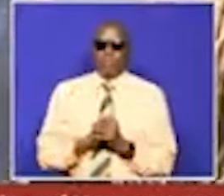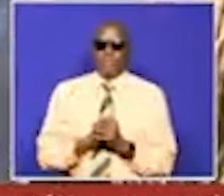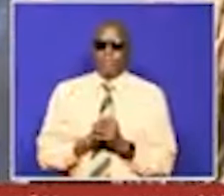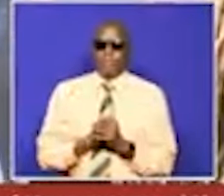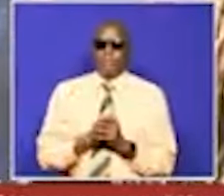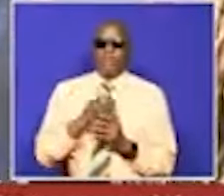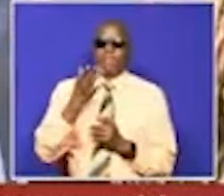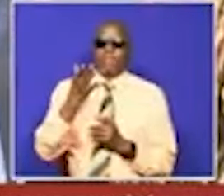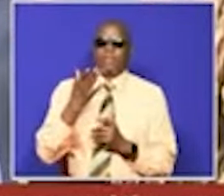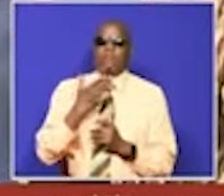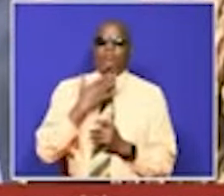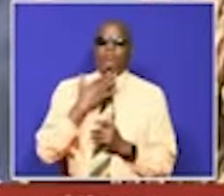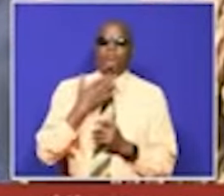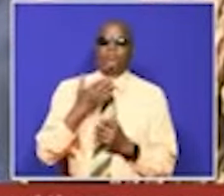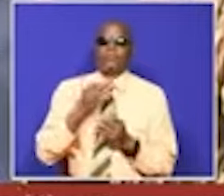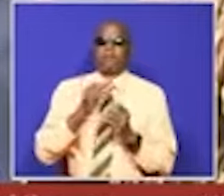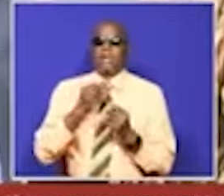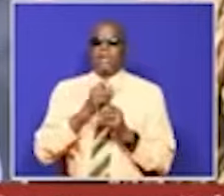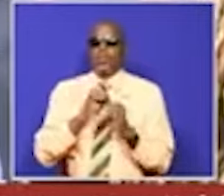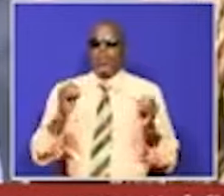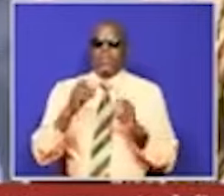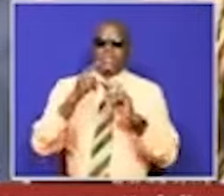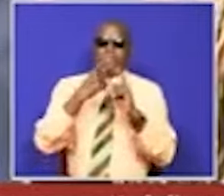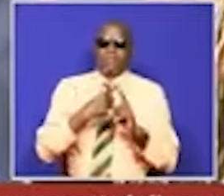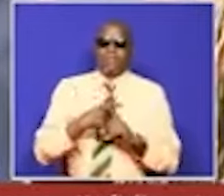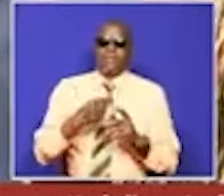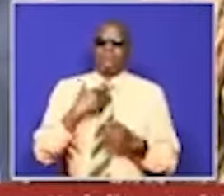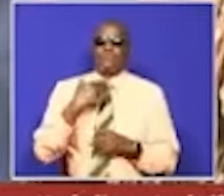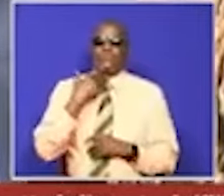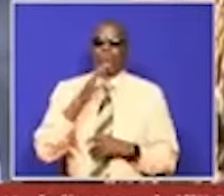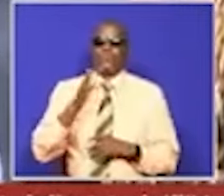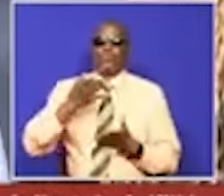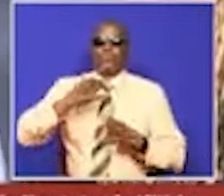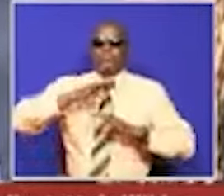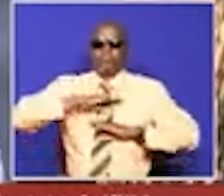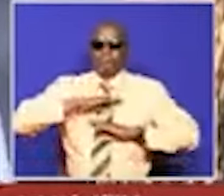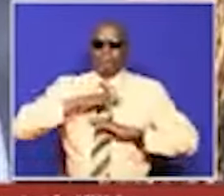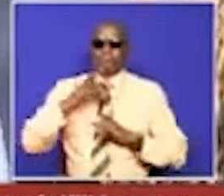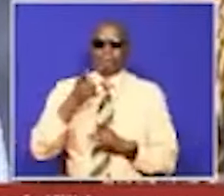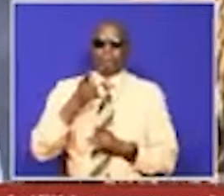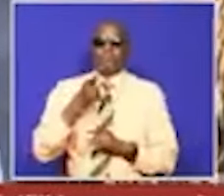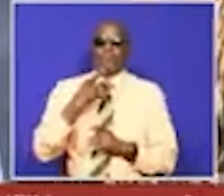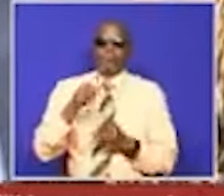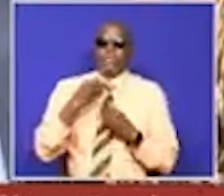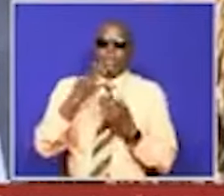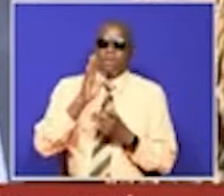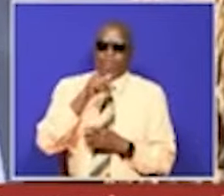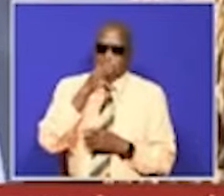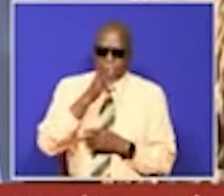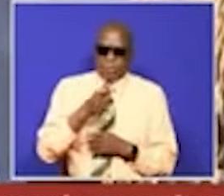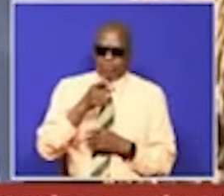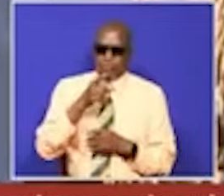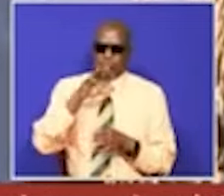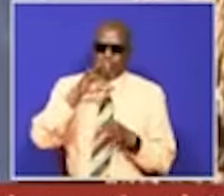pesa, sijui nini. Hatutaki. Sisi tumesharidhika na Badi. Sisi ndio tulimpea kura, tuliamka